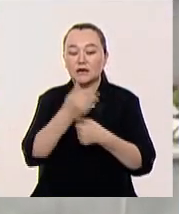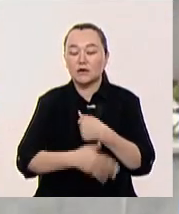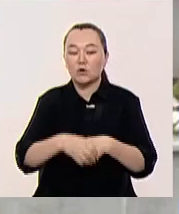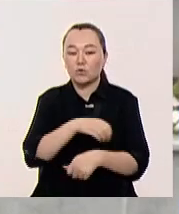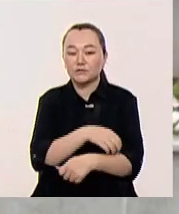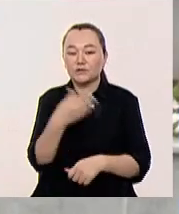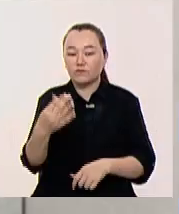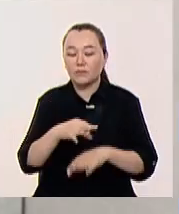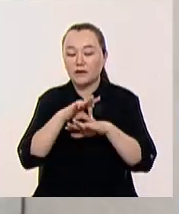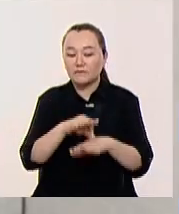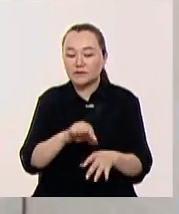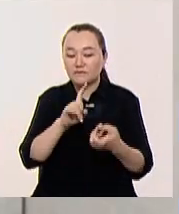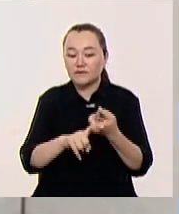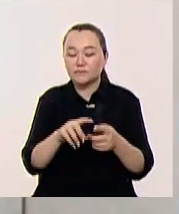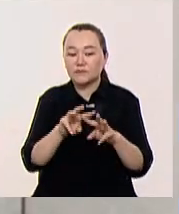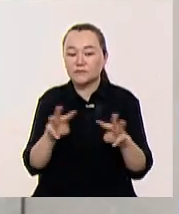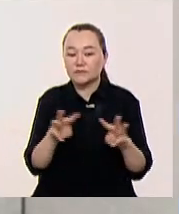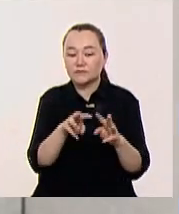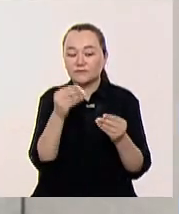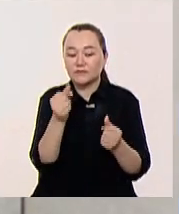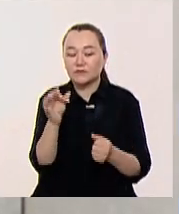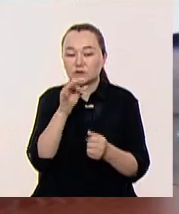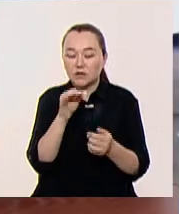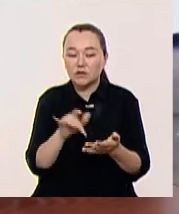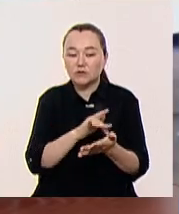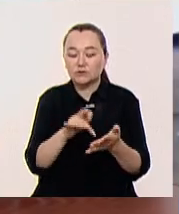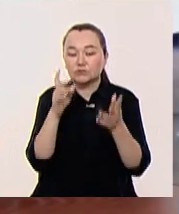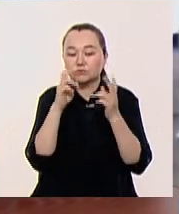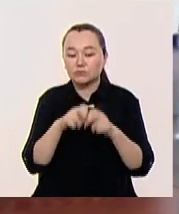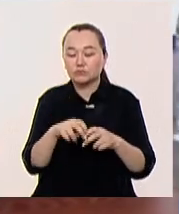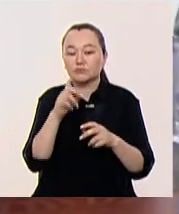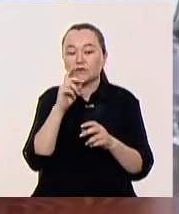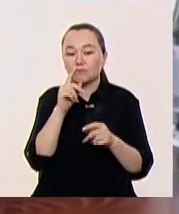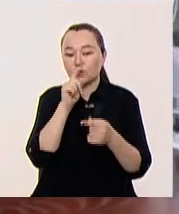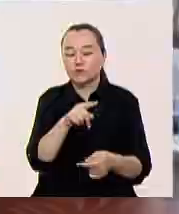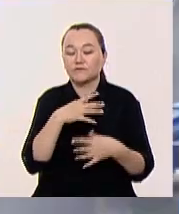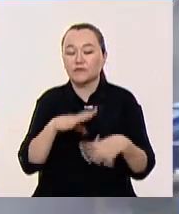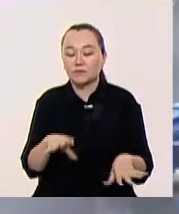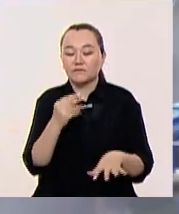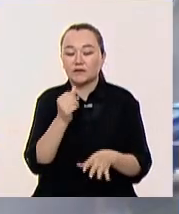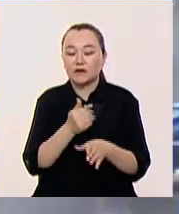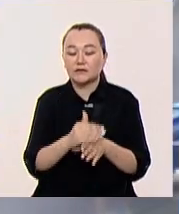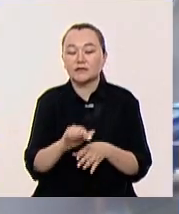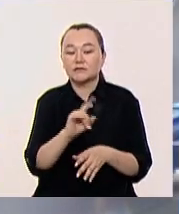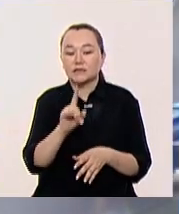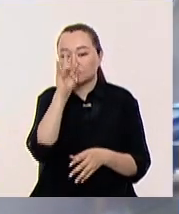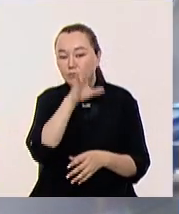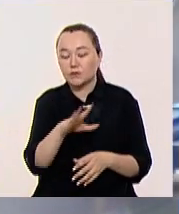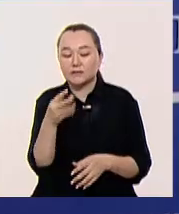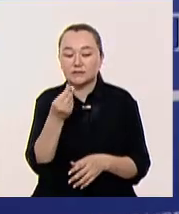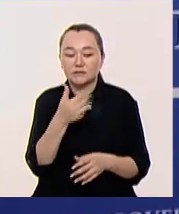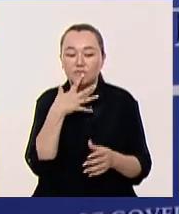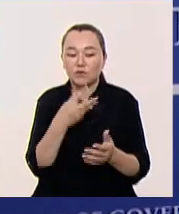его проведение. В Министерстве финансов с расчетами ознакомились и возражать не стали. Финансирование пойдет из республиканского